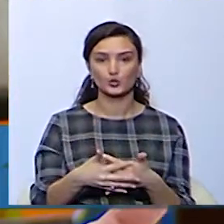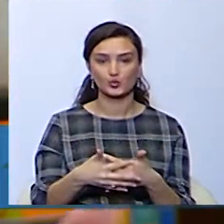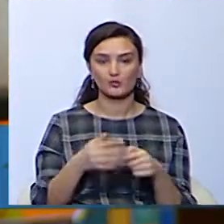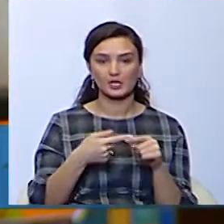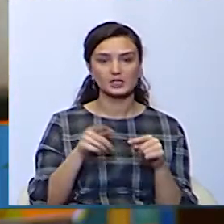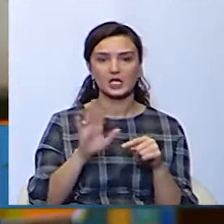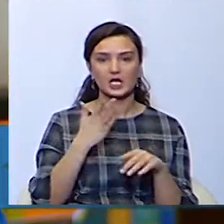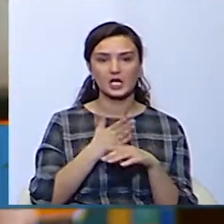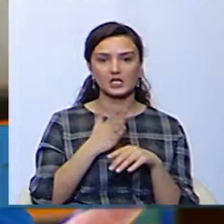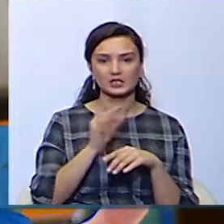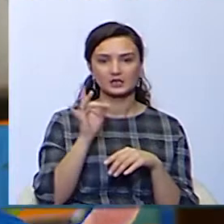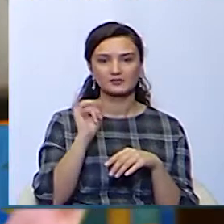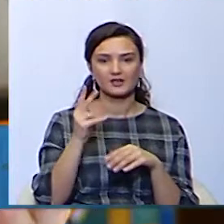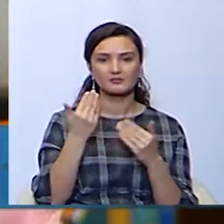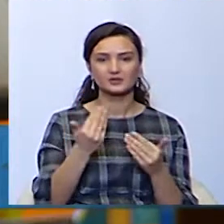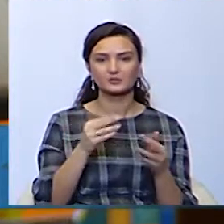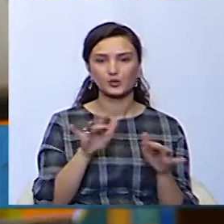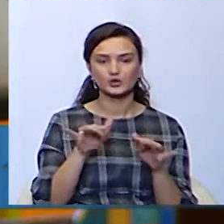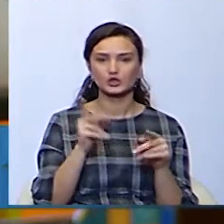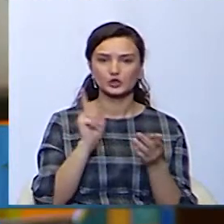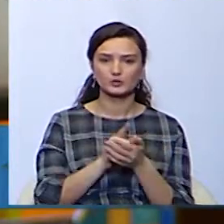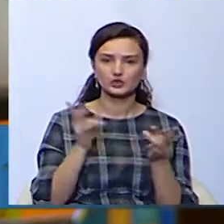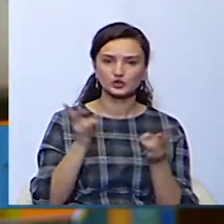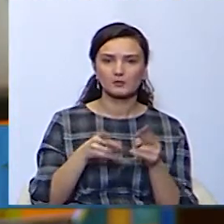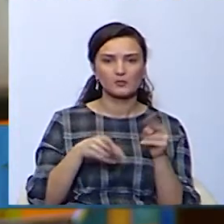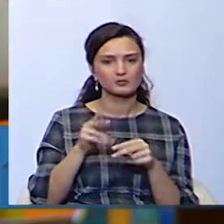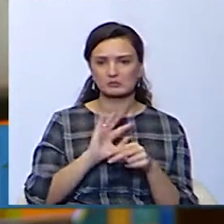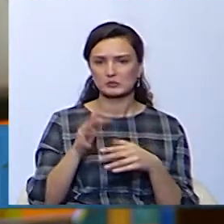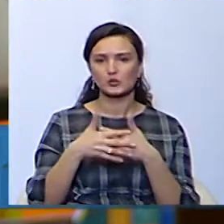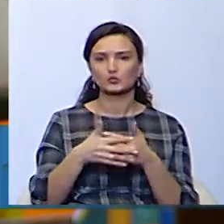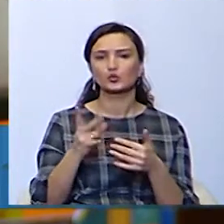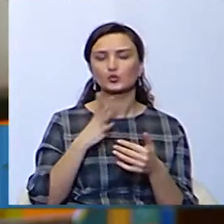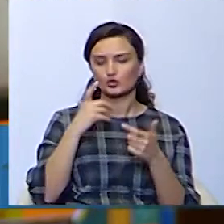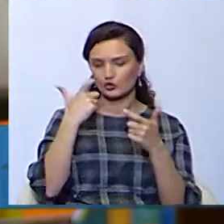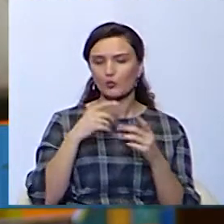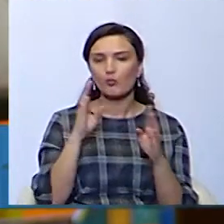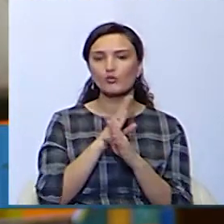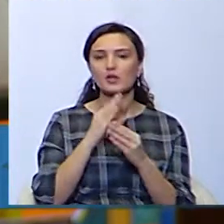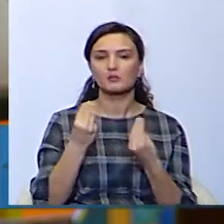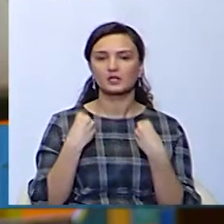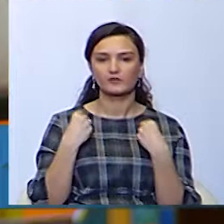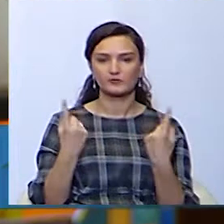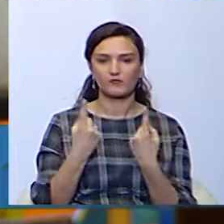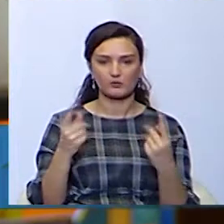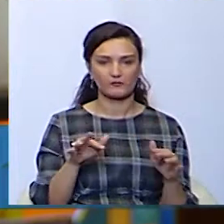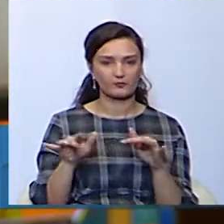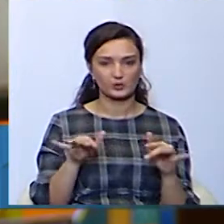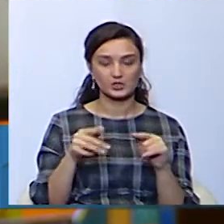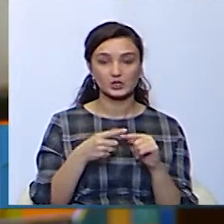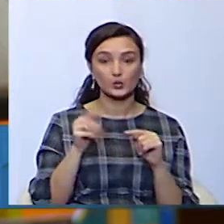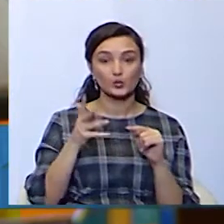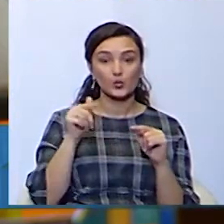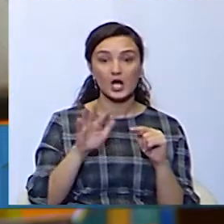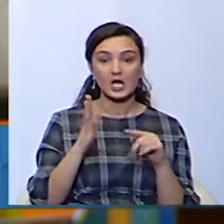არის ონკოლოგიური პროცესი, რომელსაც აუცილებლად ჭირდება ოპერაცია ან ჩარევა, ორსულობა უნდა იყოს ფიზიოლოგიური პროცესი. თუ მას არ აქვს